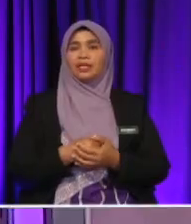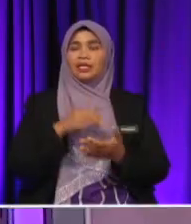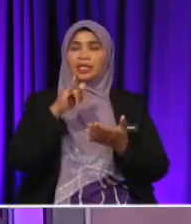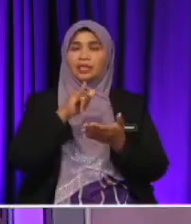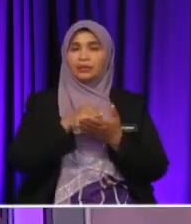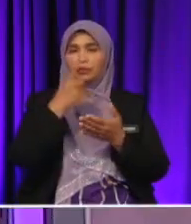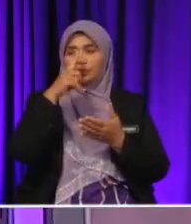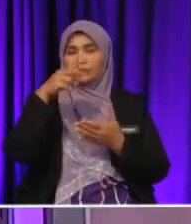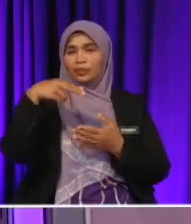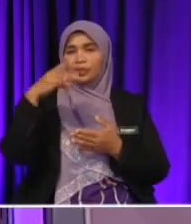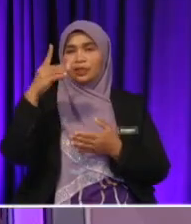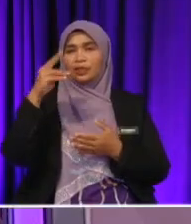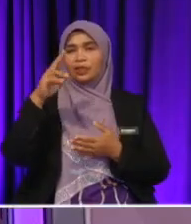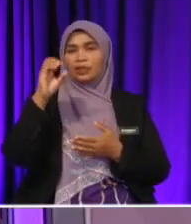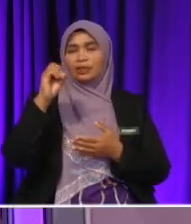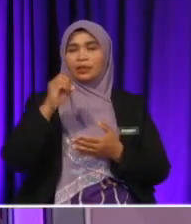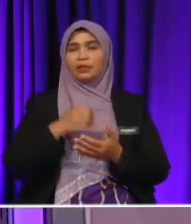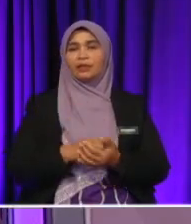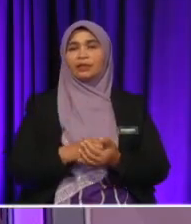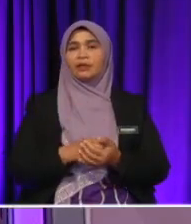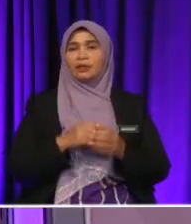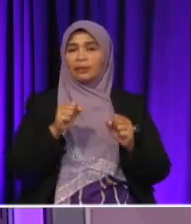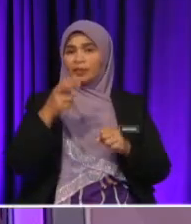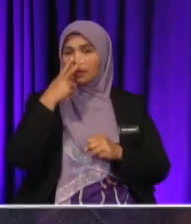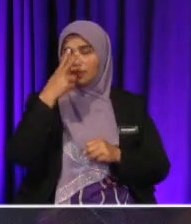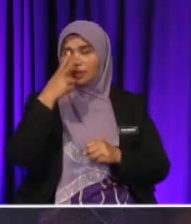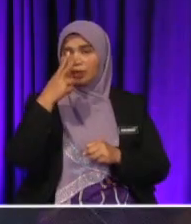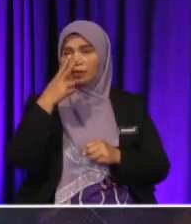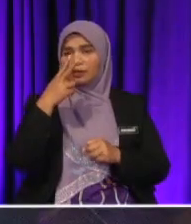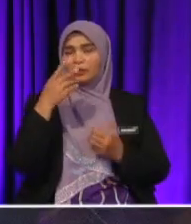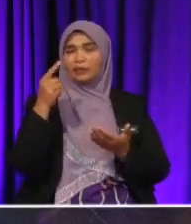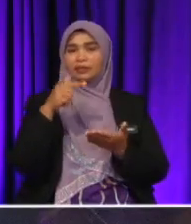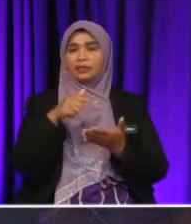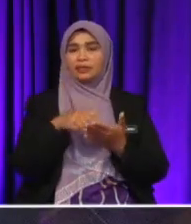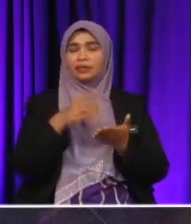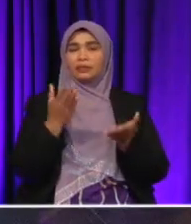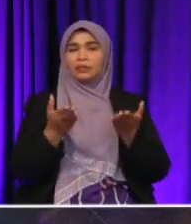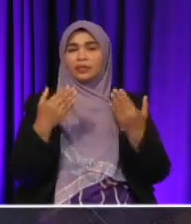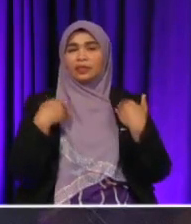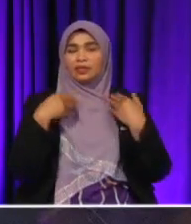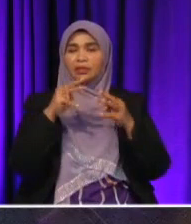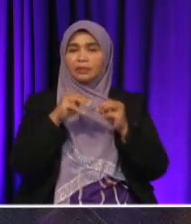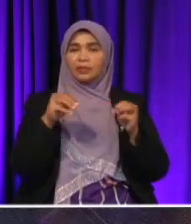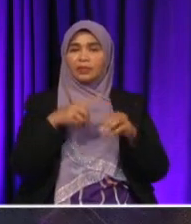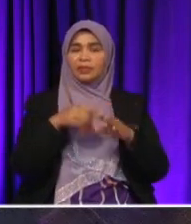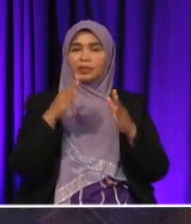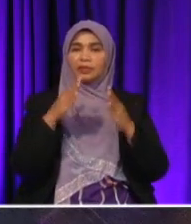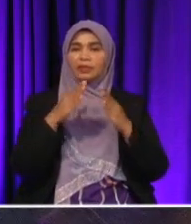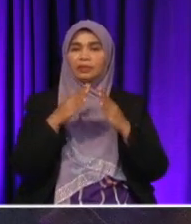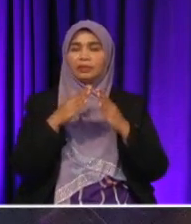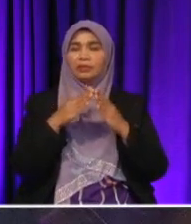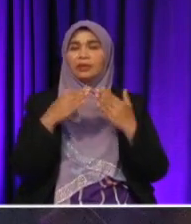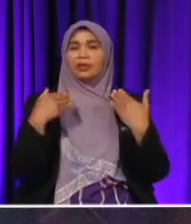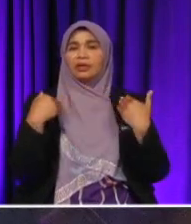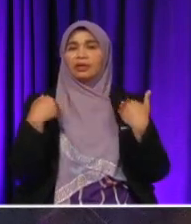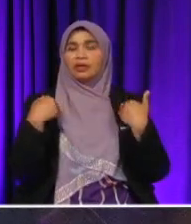untuk hidrofit Oke Ivan bully tengok kayak situ oke mungkin ada murid-murid kayak rumah yang ada aquarium mungkin